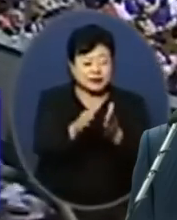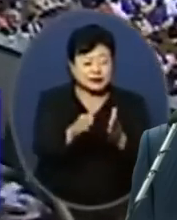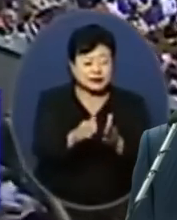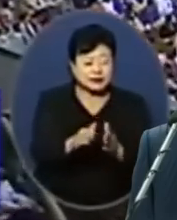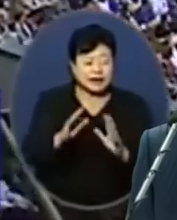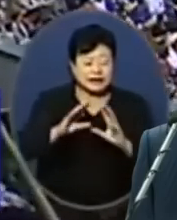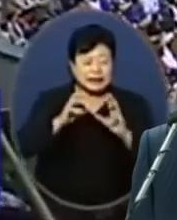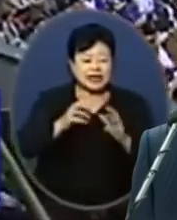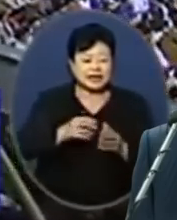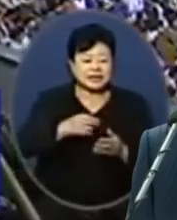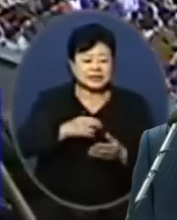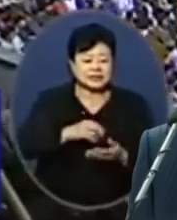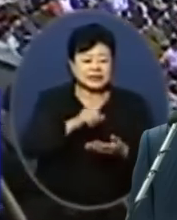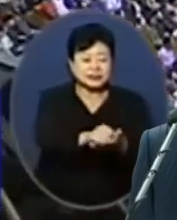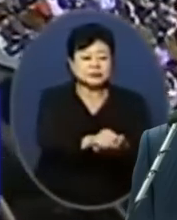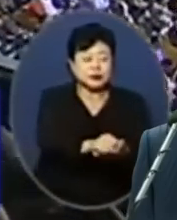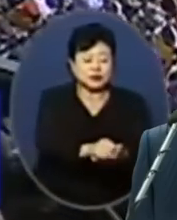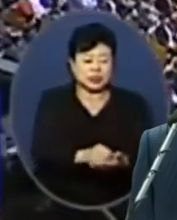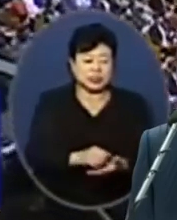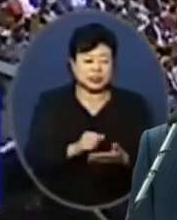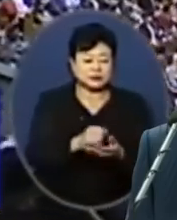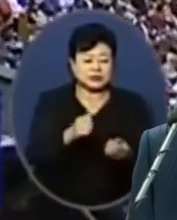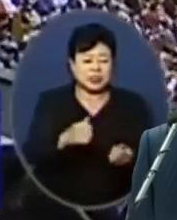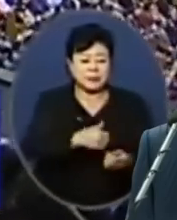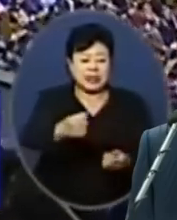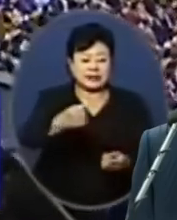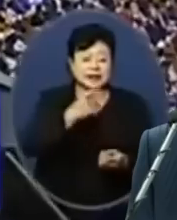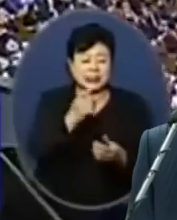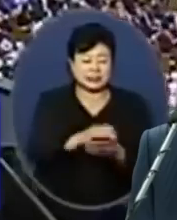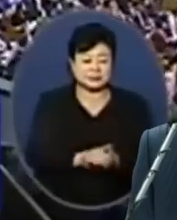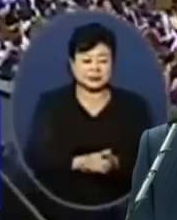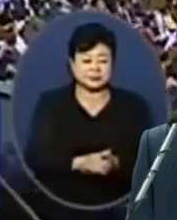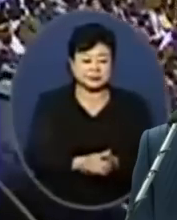천국은 침노를 당하나니 침노하는 자는 빼앗느니라.